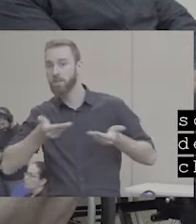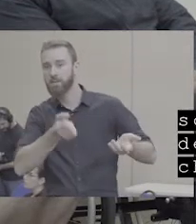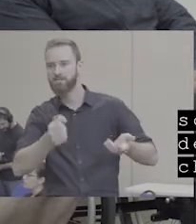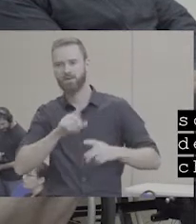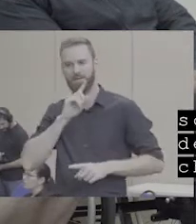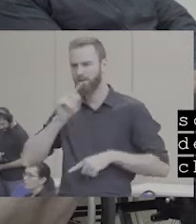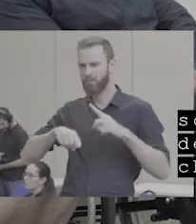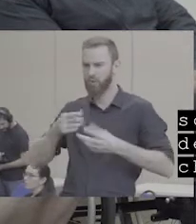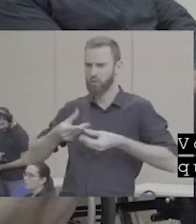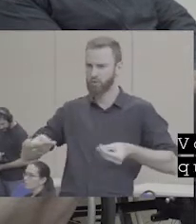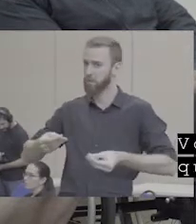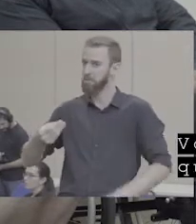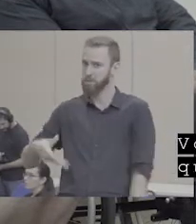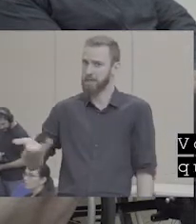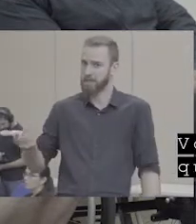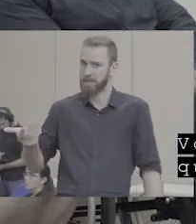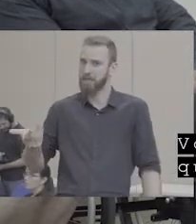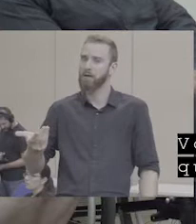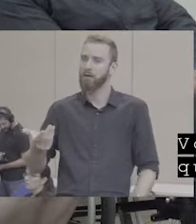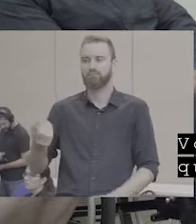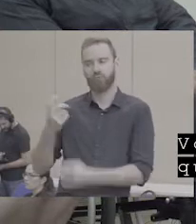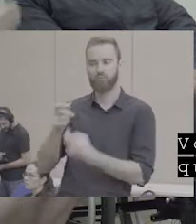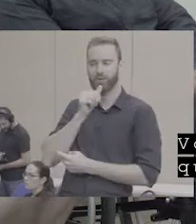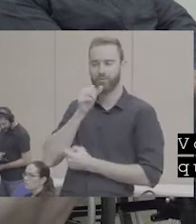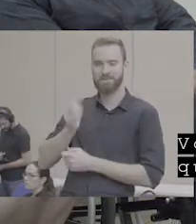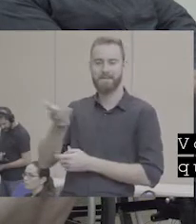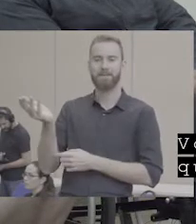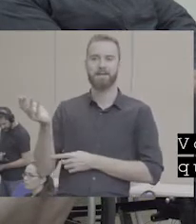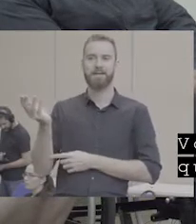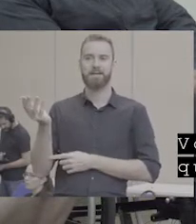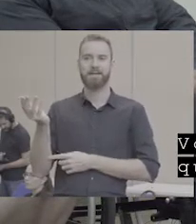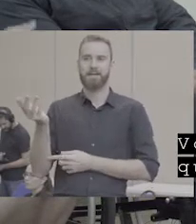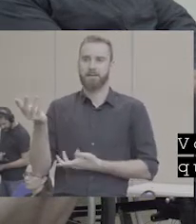des solutions vraiment pas chères. Vous pourrez tantôt poser des questions aussi là-dessus.